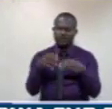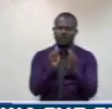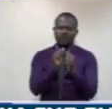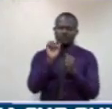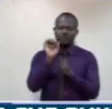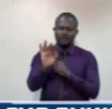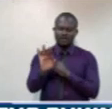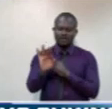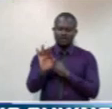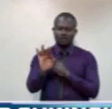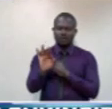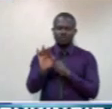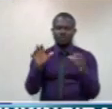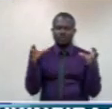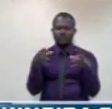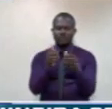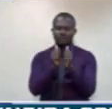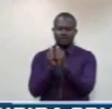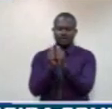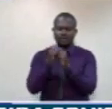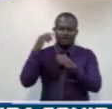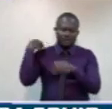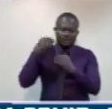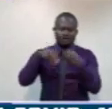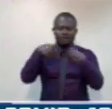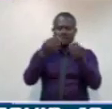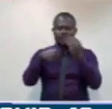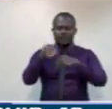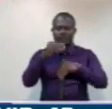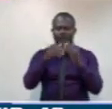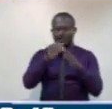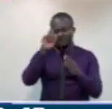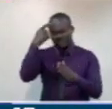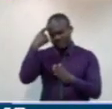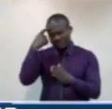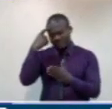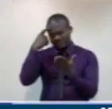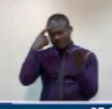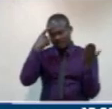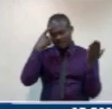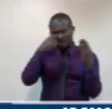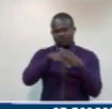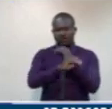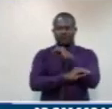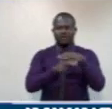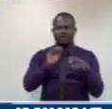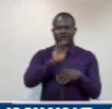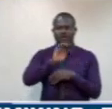13 rihuriza hamwe abarebwa n'ibijyanye n'imitangire y'amasoko ya leta mu bihugu bigize umuryango wa